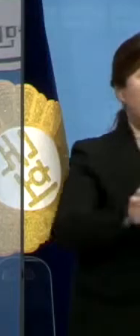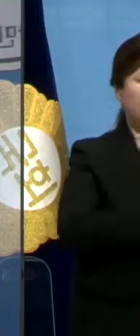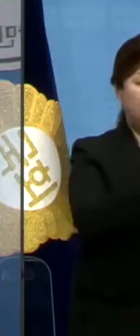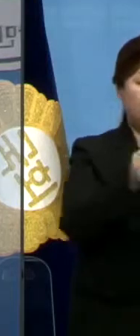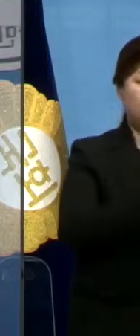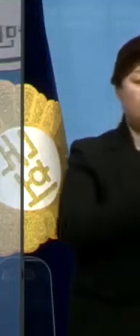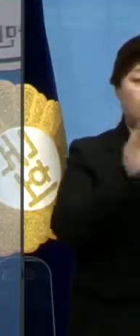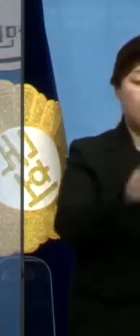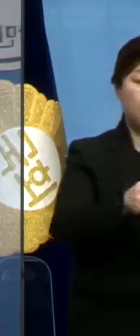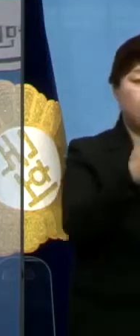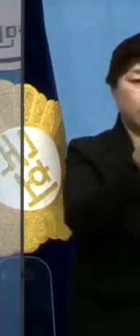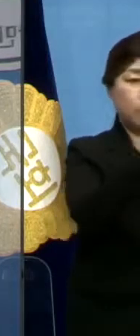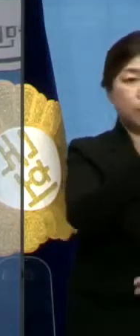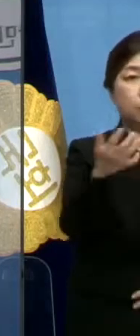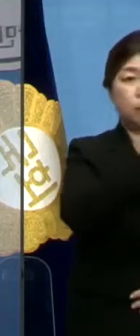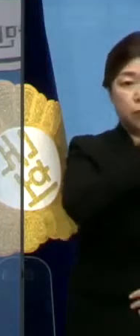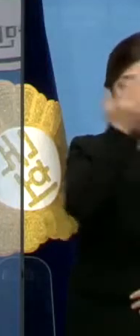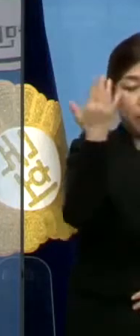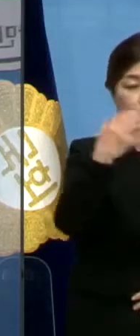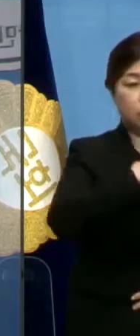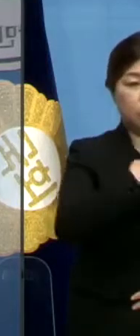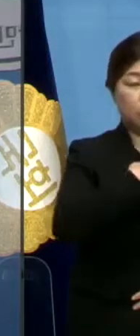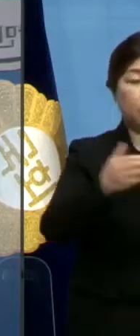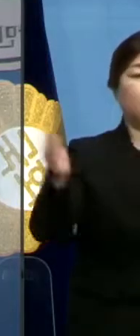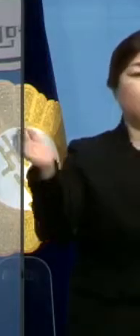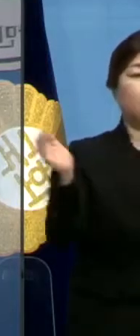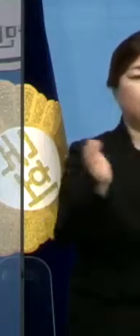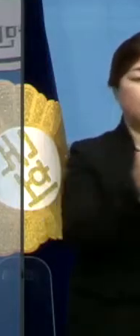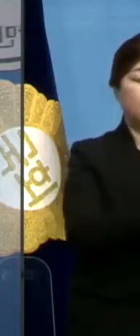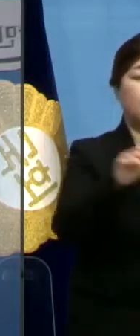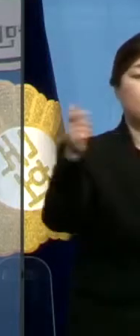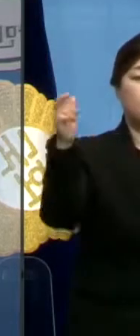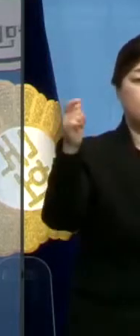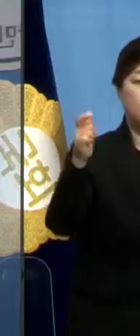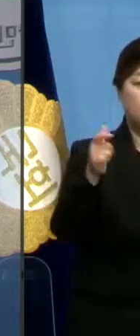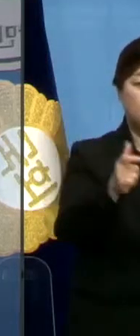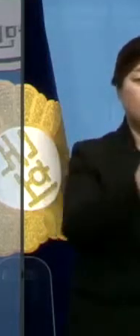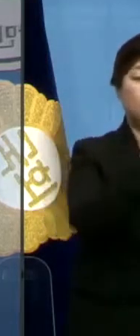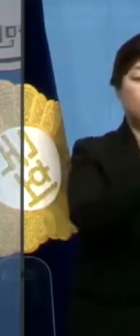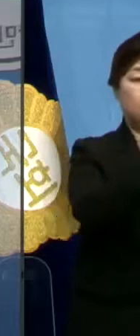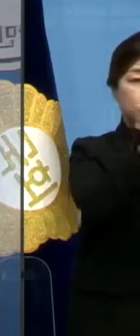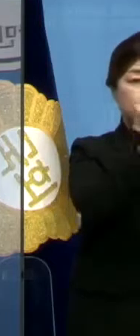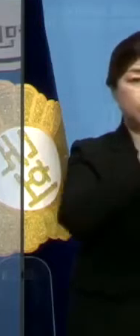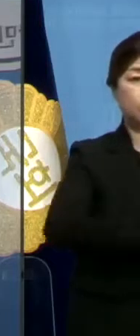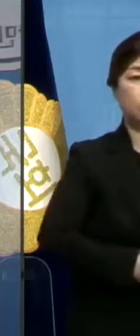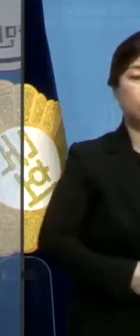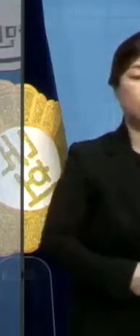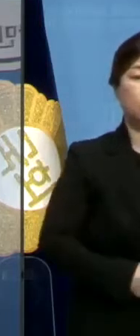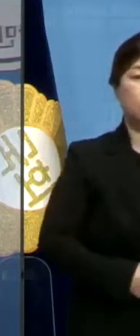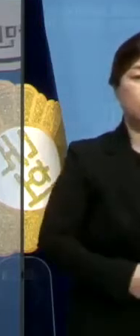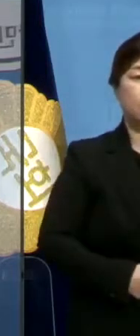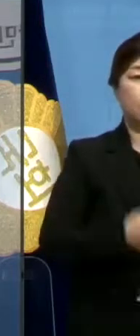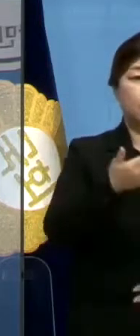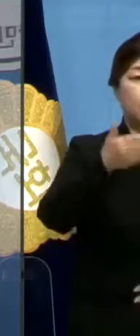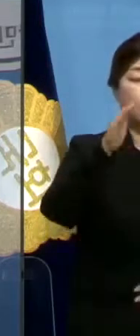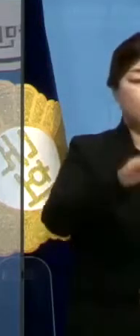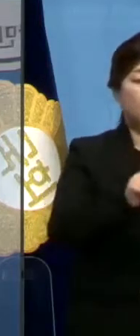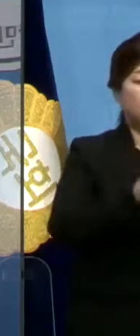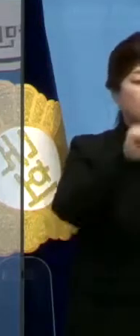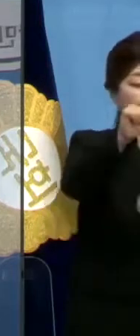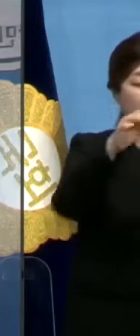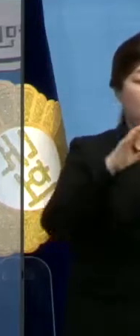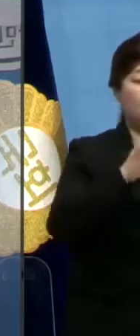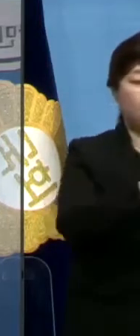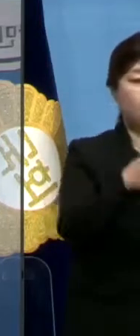코로나19가 3차 대유행의 고비를 지나 완만한 감소세로 접어들었습니다. 그러나 장기간